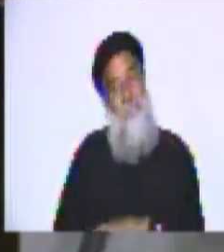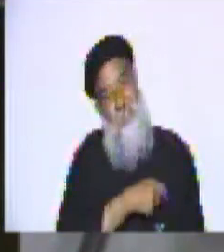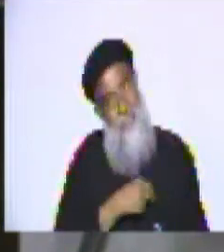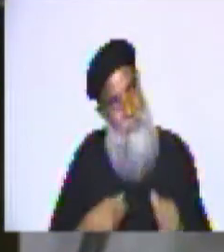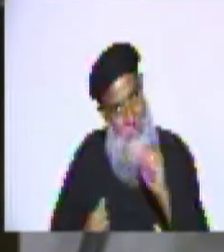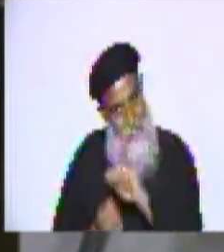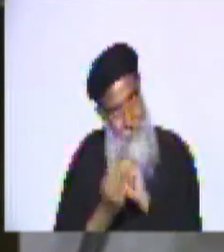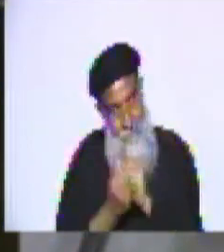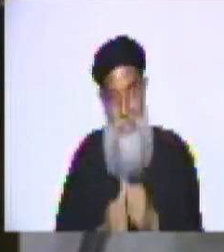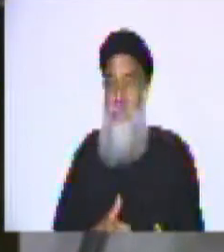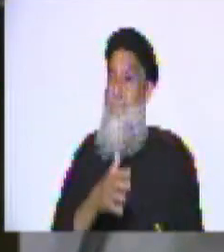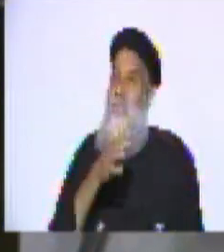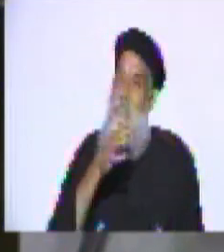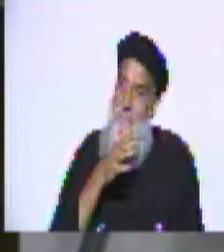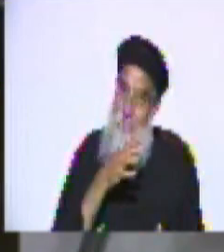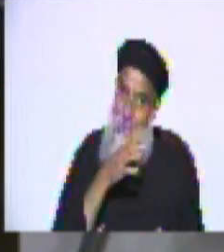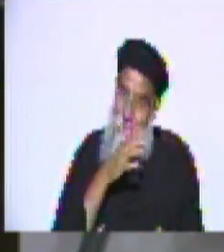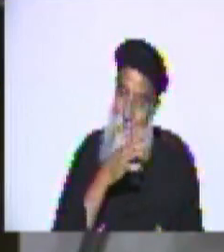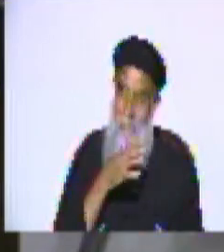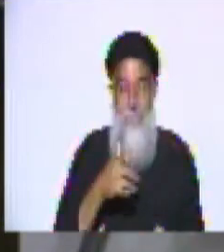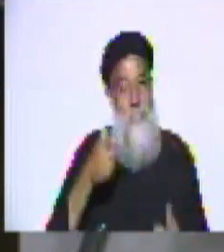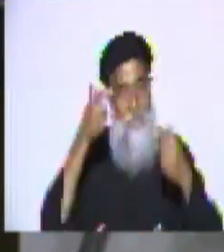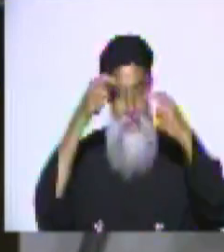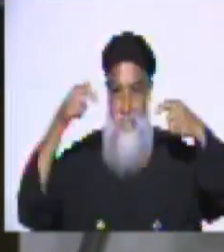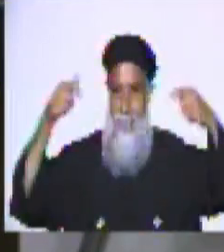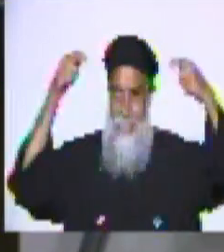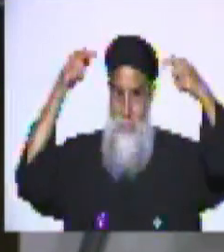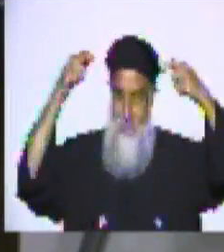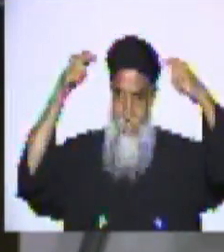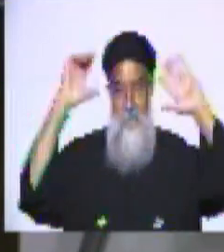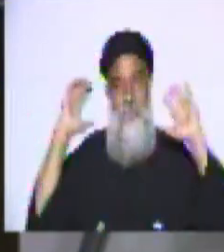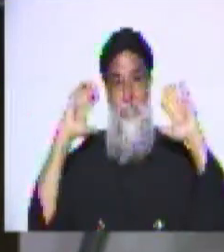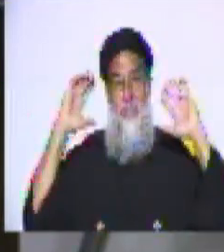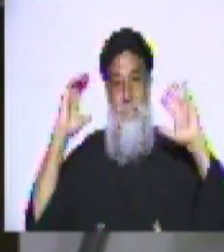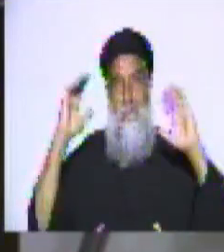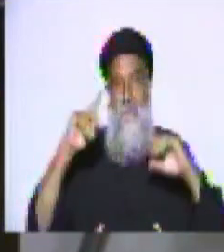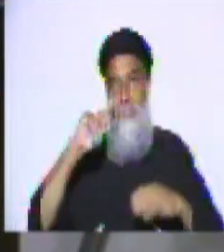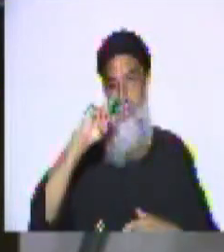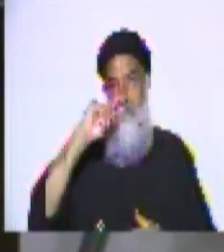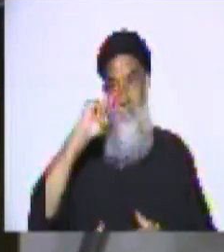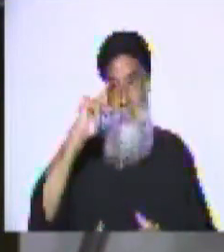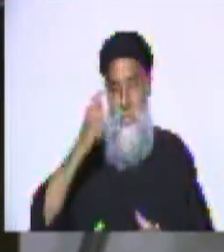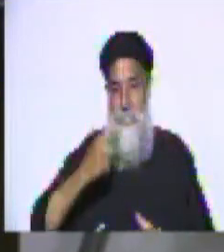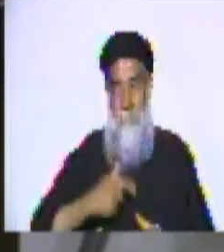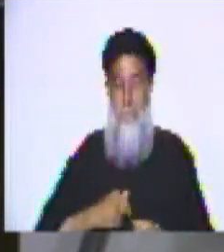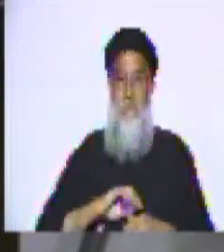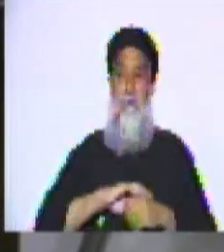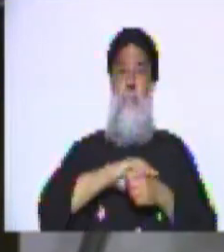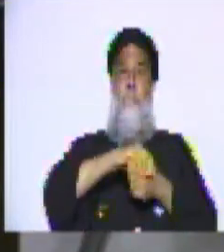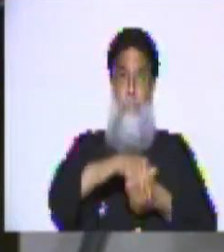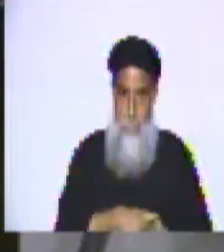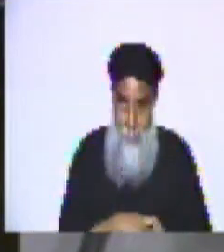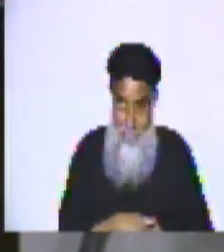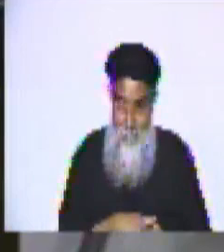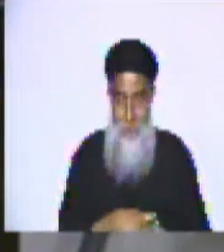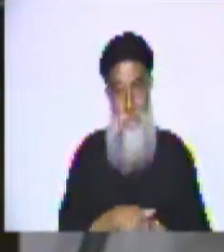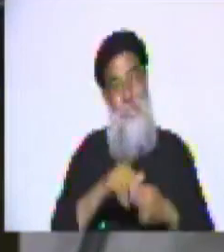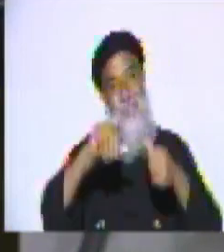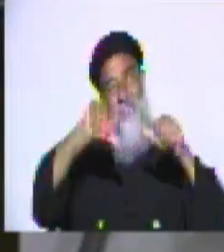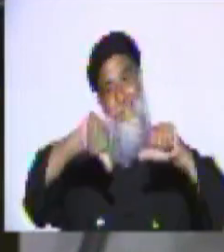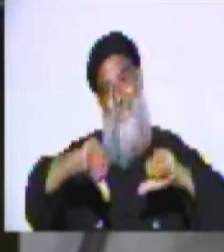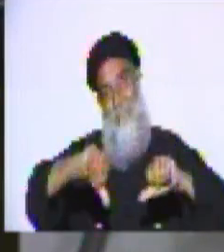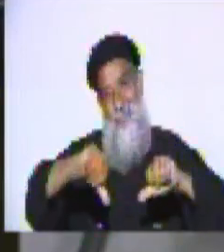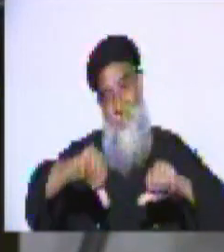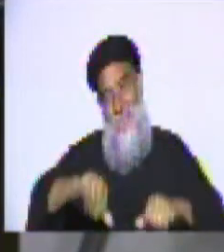يستحقها. لكن محدش بيقدم نفسه ويقول ارسموني.